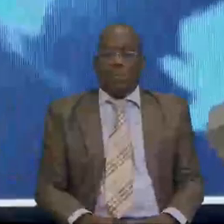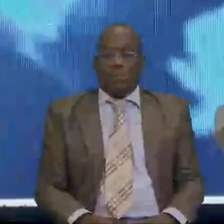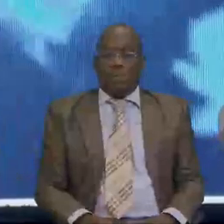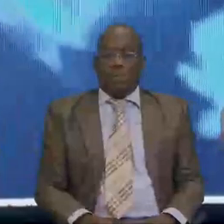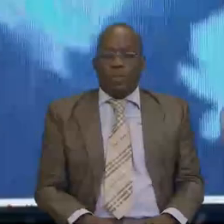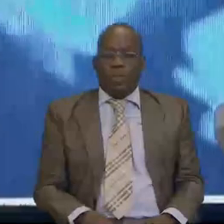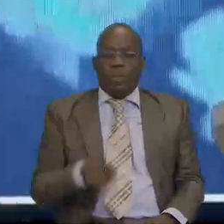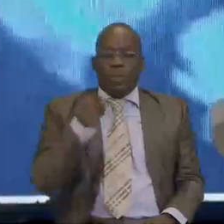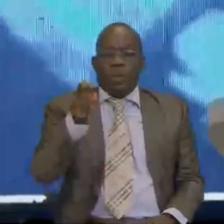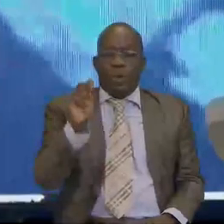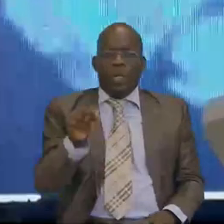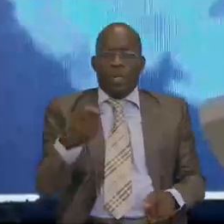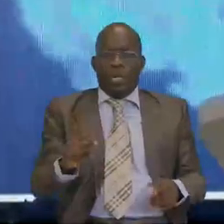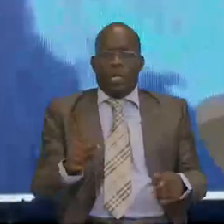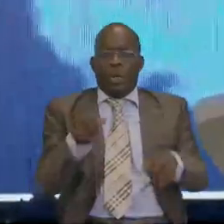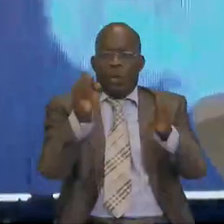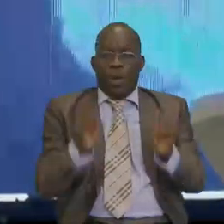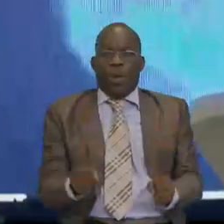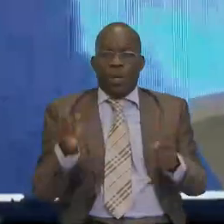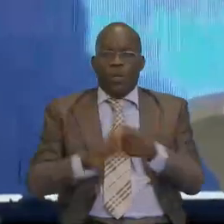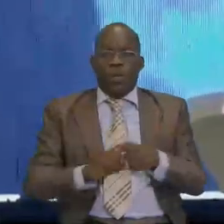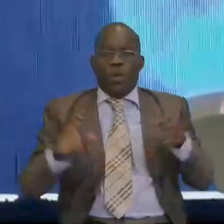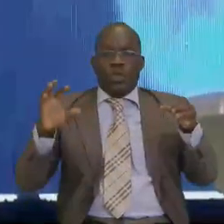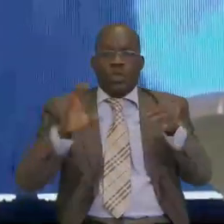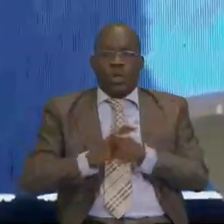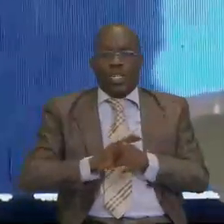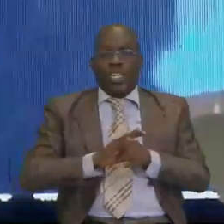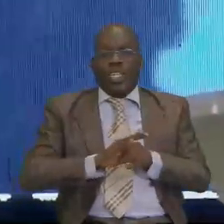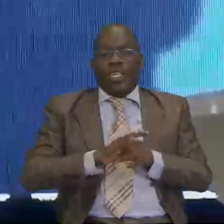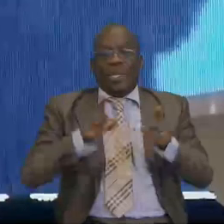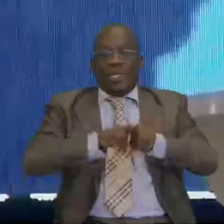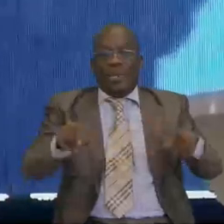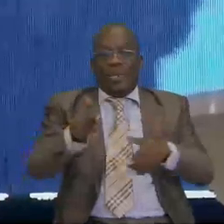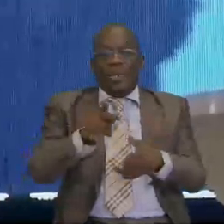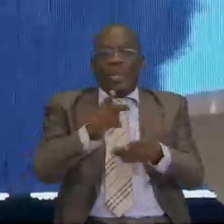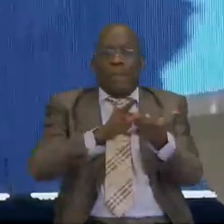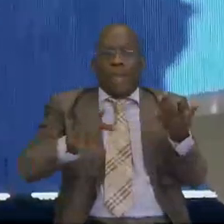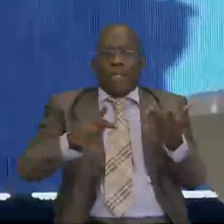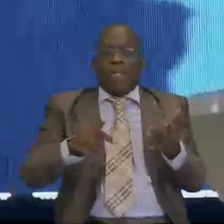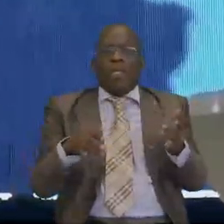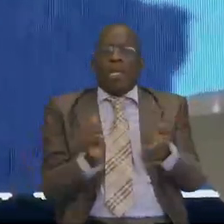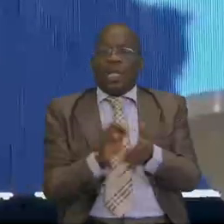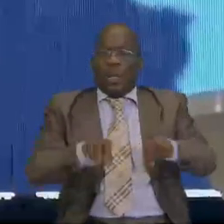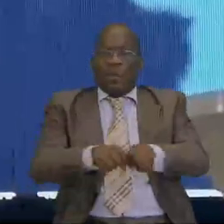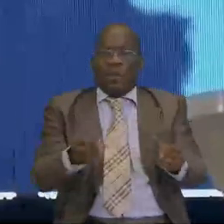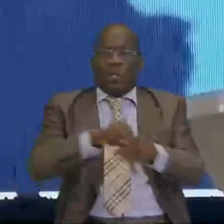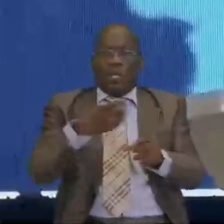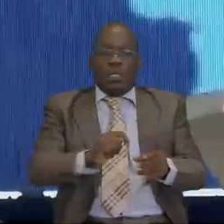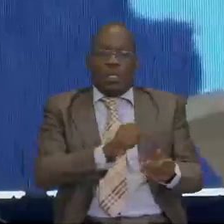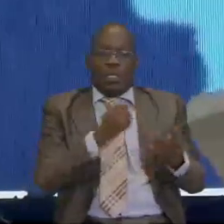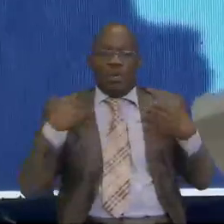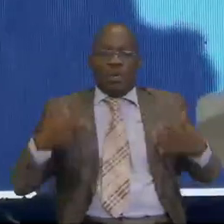Nous avons besoin de la puissance pour recoller les parties séparées du corps,